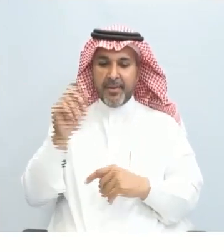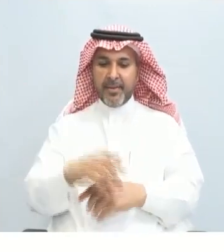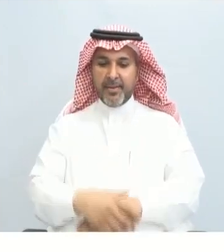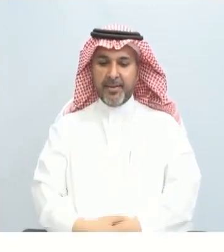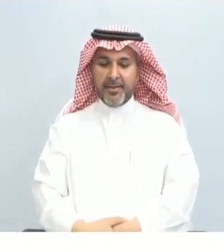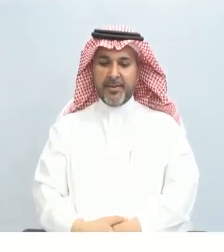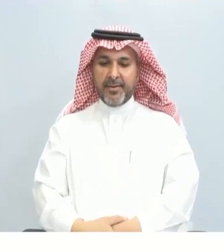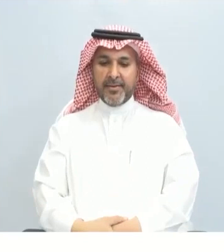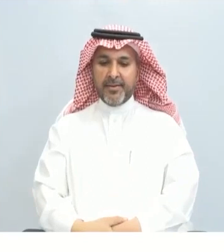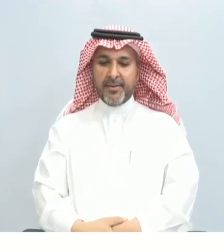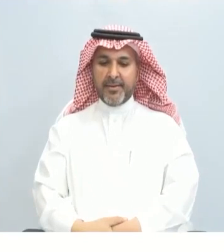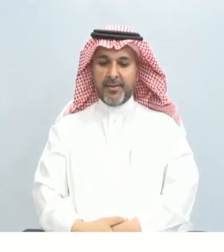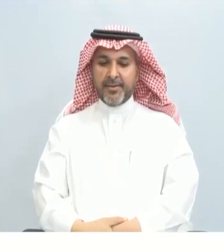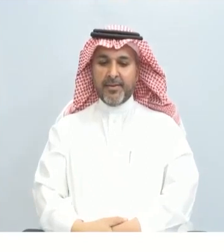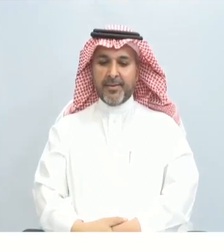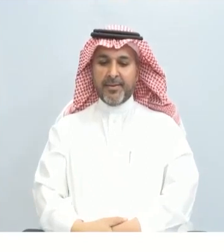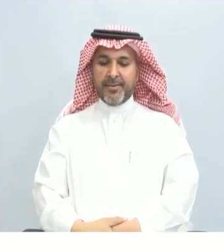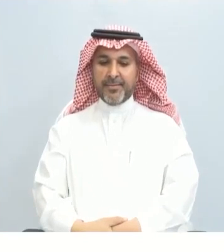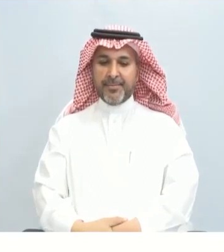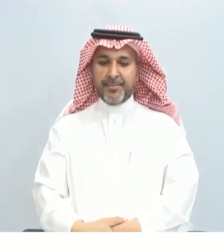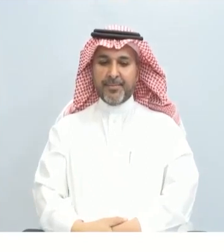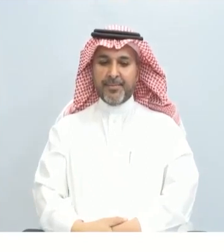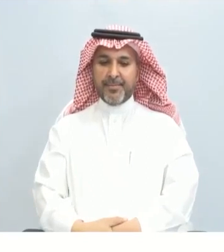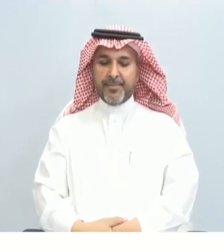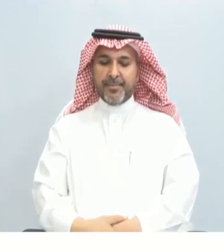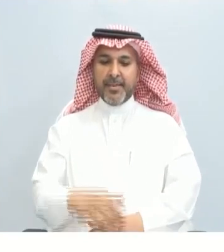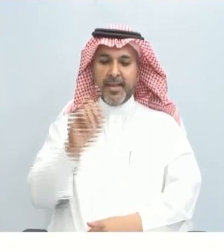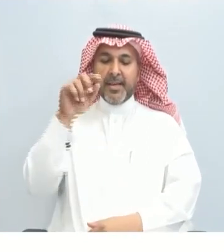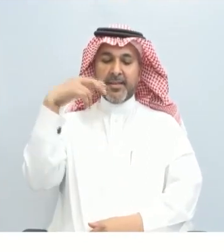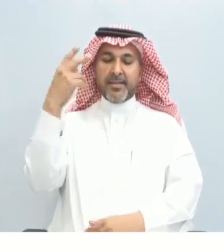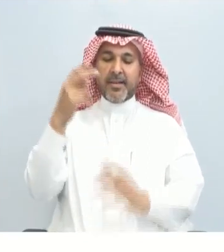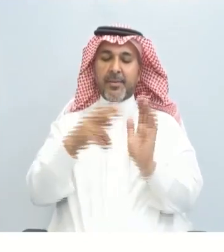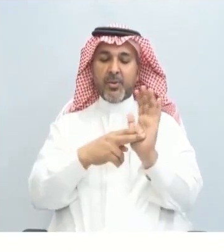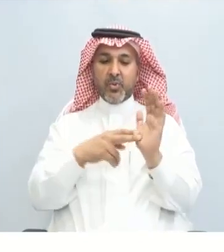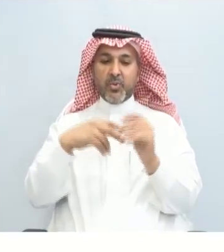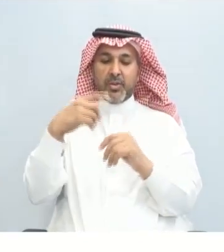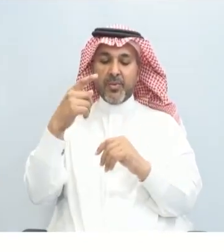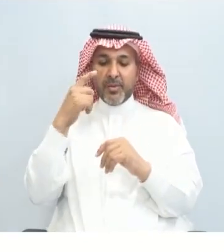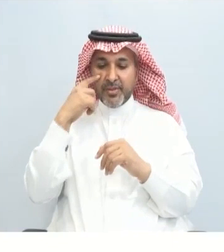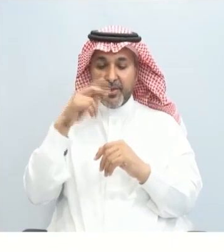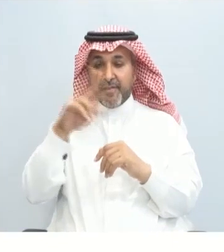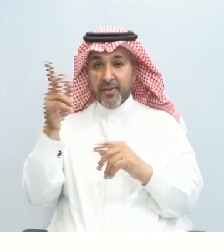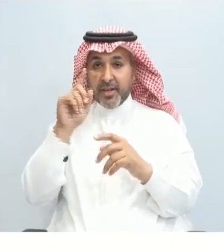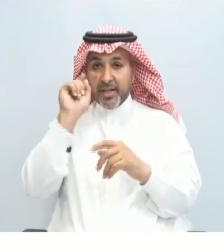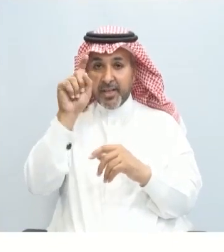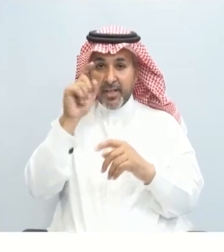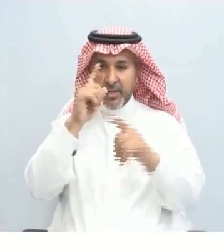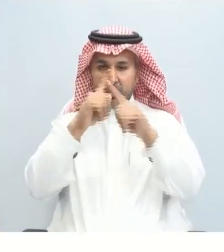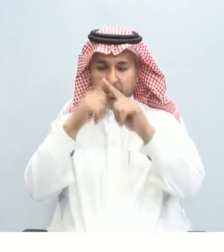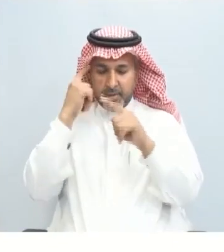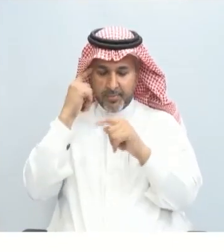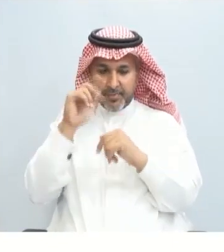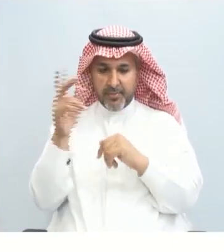81 طيب اكس تربيع تساوي 81 خذ جذر الطرفين فلما اخذ انا جذر الطرفين